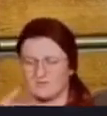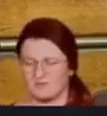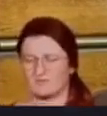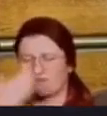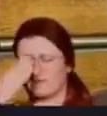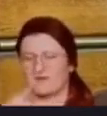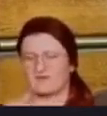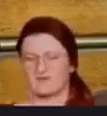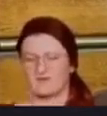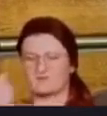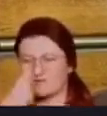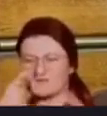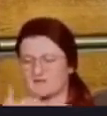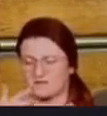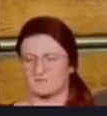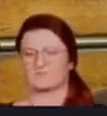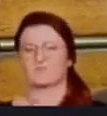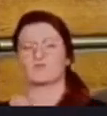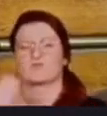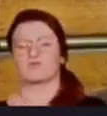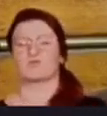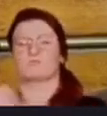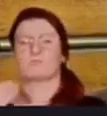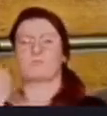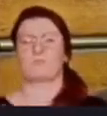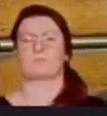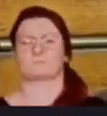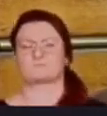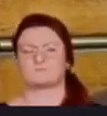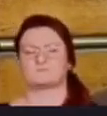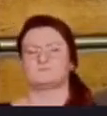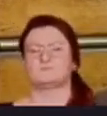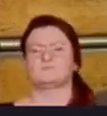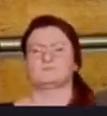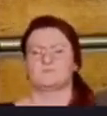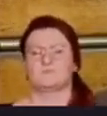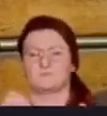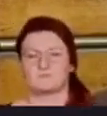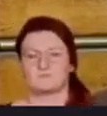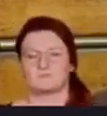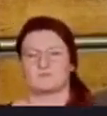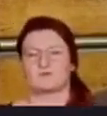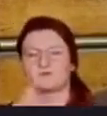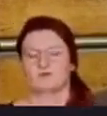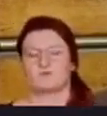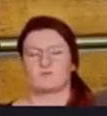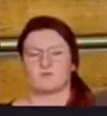plan miejscowy. Proszę o ukończenie swojej wypowiedzi. Przekroczyłem czas, przepraszam bardzo. Więc szanowni państwo,